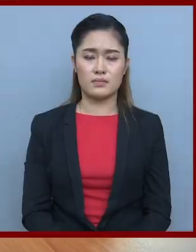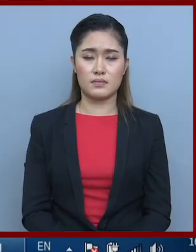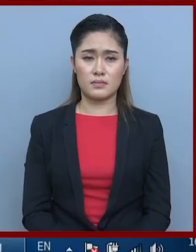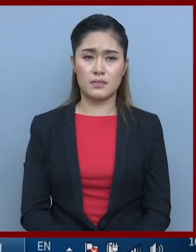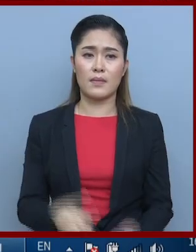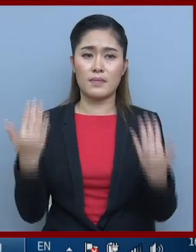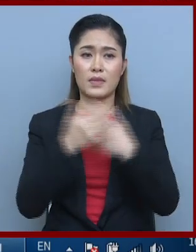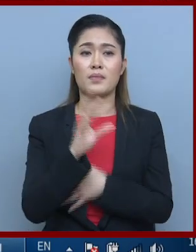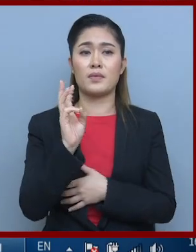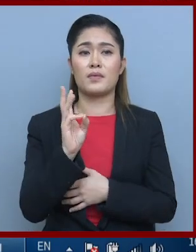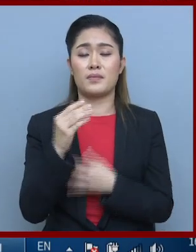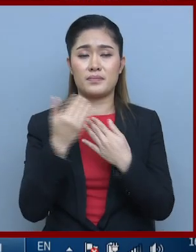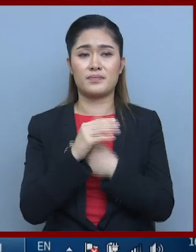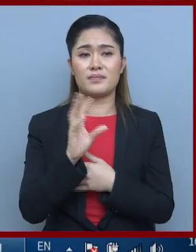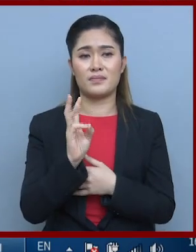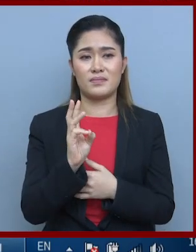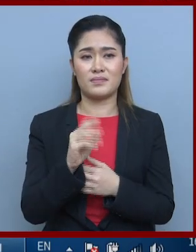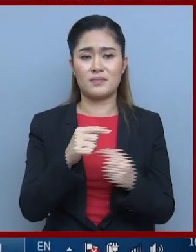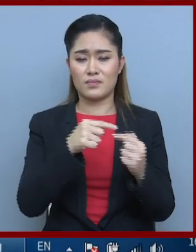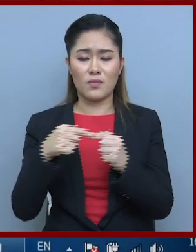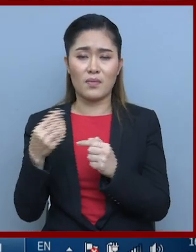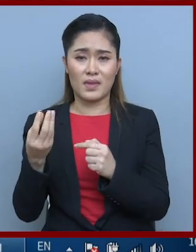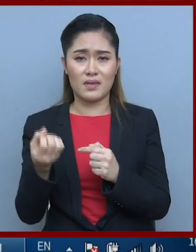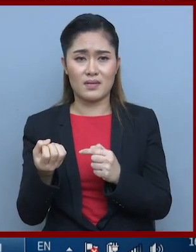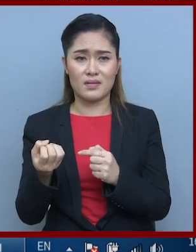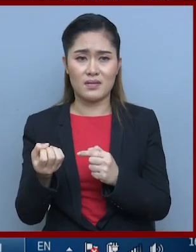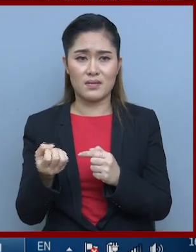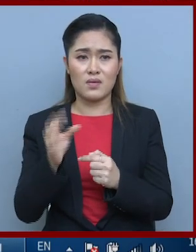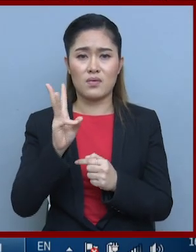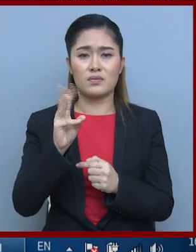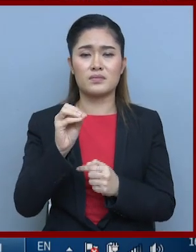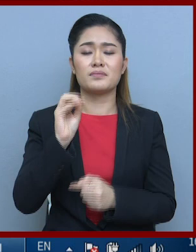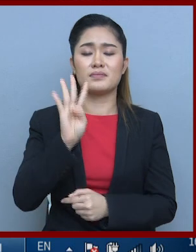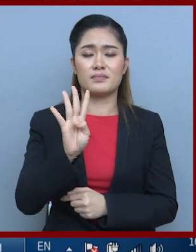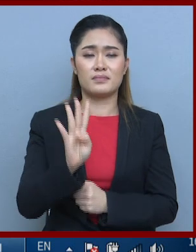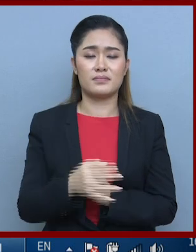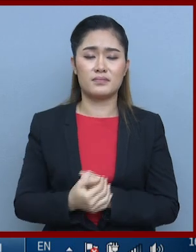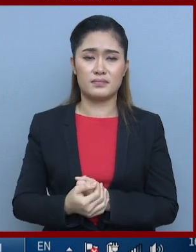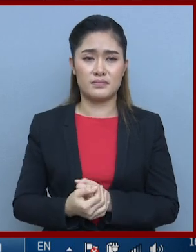เปลี่ยนนี้เป็น6 128ค่าถัดมาคือ64